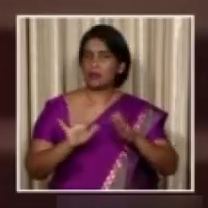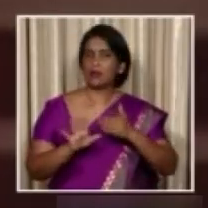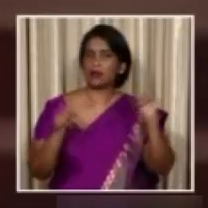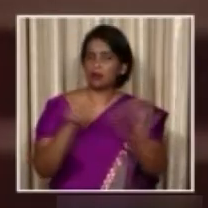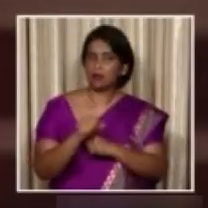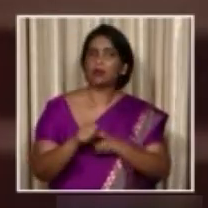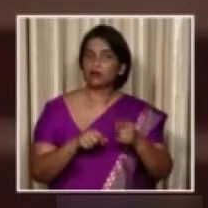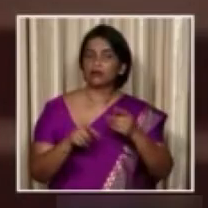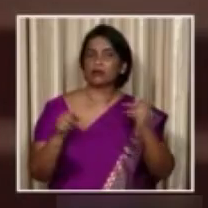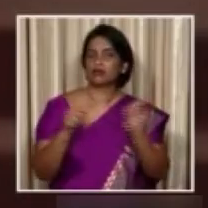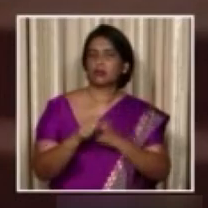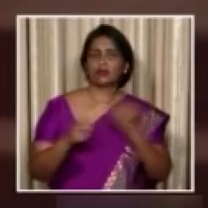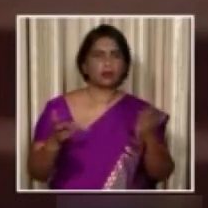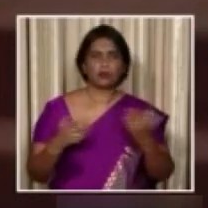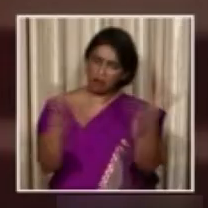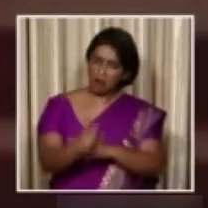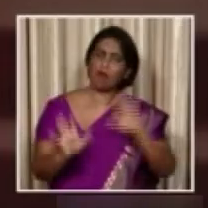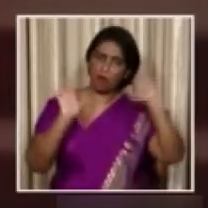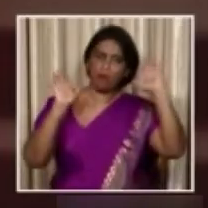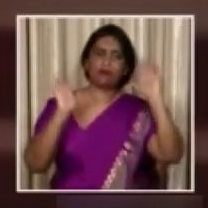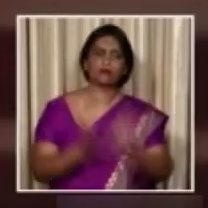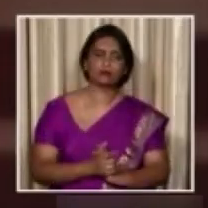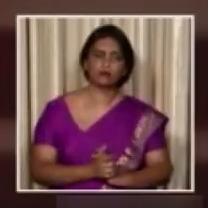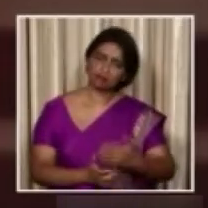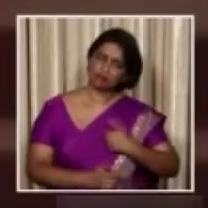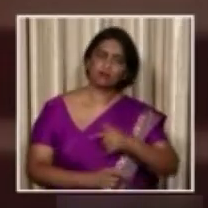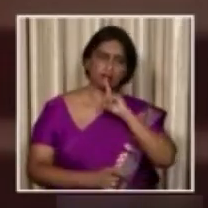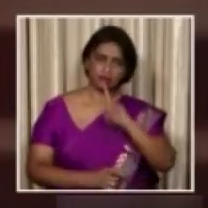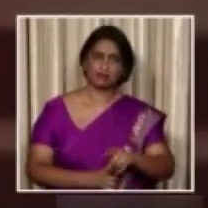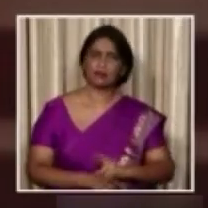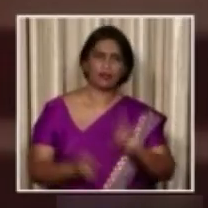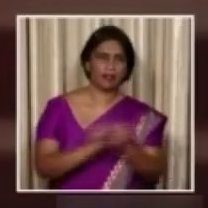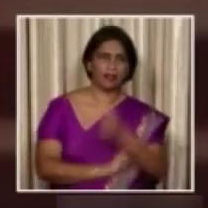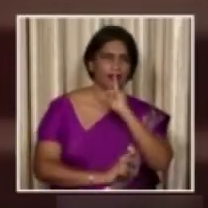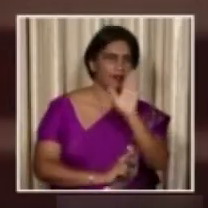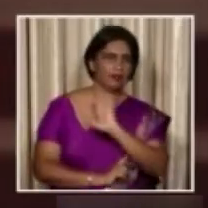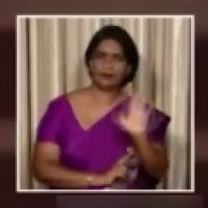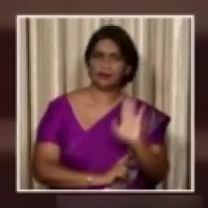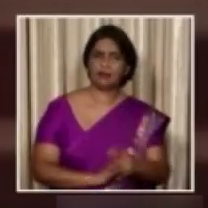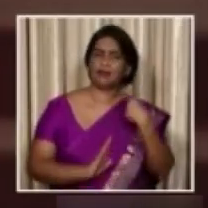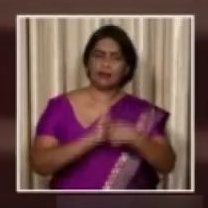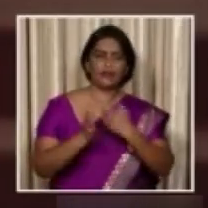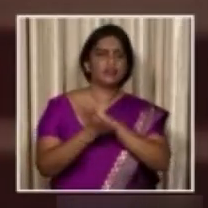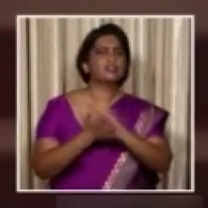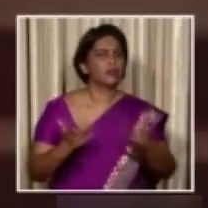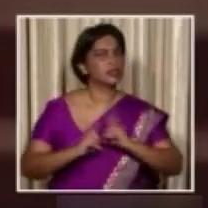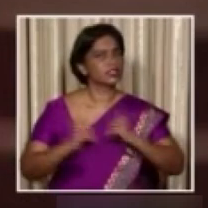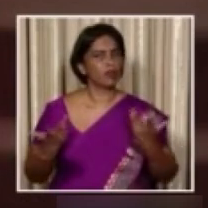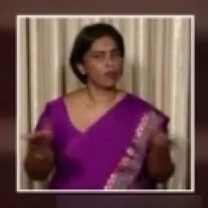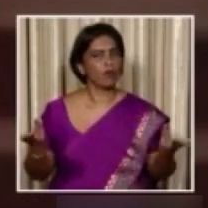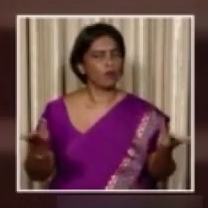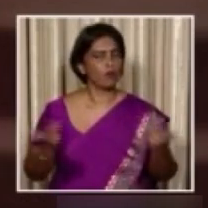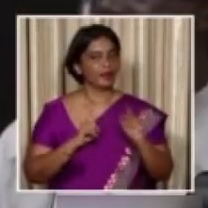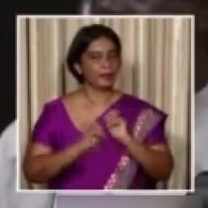ඔය පාතාලියුන්ව මරද්දි මම නම් කියන්නේ මරන්න ඕනේ. මම ප්‍රසිද්ධිය කියන්නේ මම මේ හංගලා කතා කරන මෙහෙම නැත්තම් මේ රටේ සාමකාමීව ජීවත් වෙන මිනිස්සුන්ට